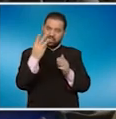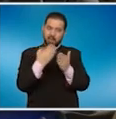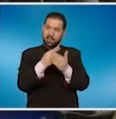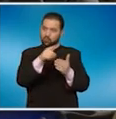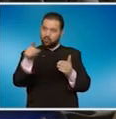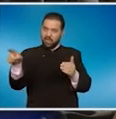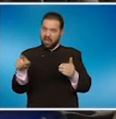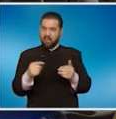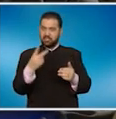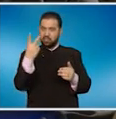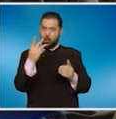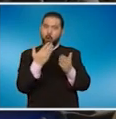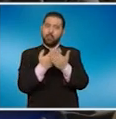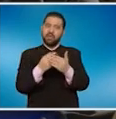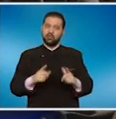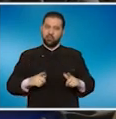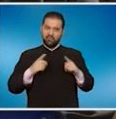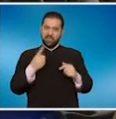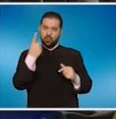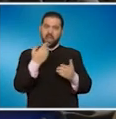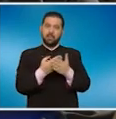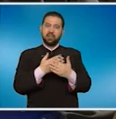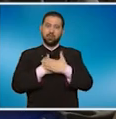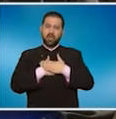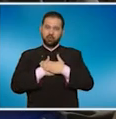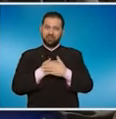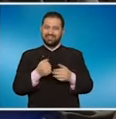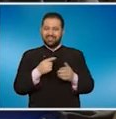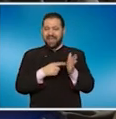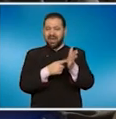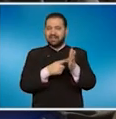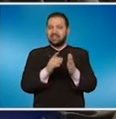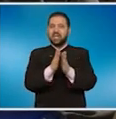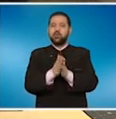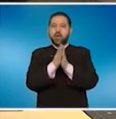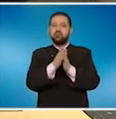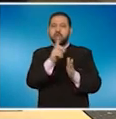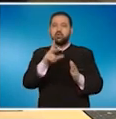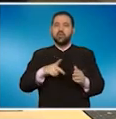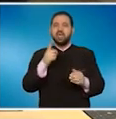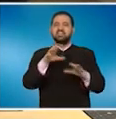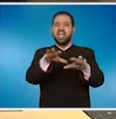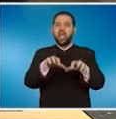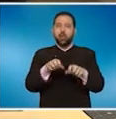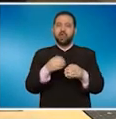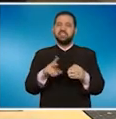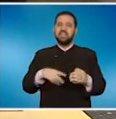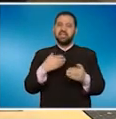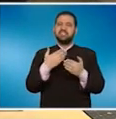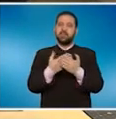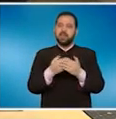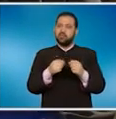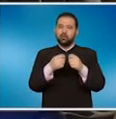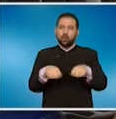Arătând că rugăciunea nu este ceva personal, numai așa, egoist, da? ci este o chestiune comunitară în care tu te rogi